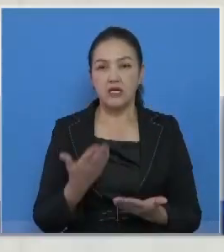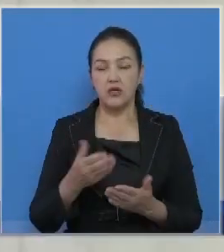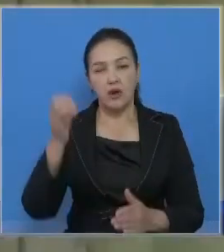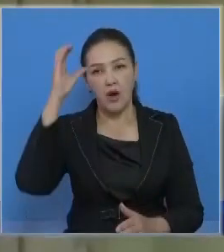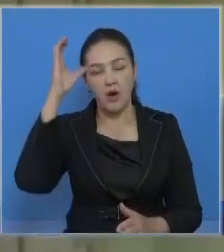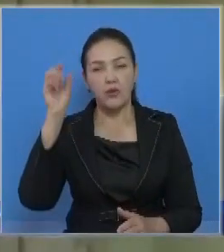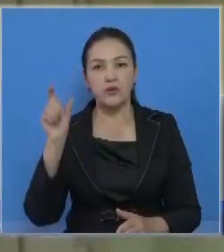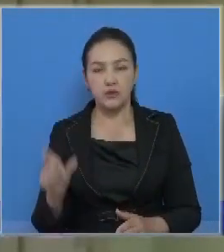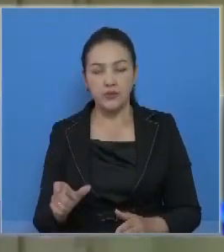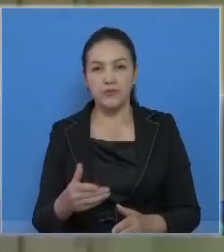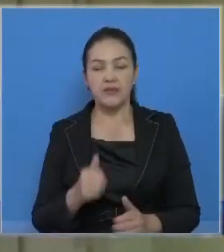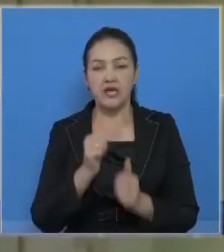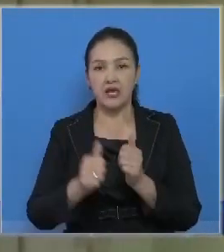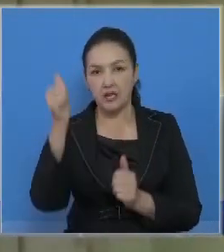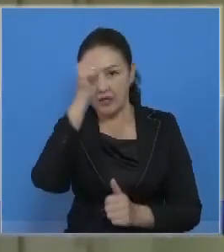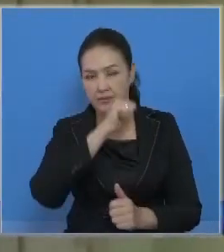ученым. Каждый год